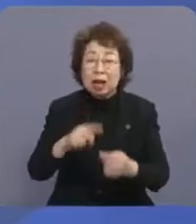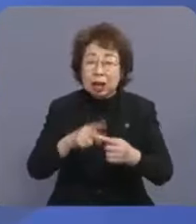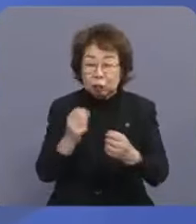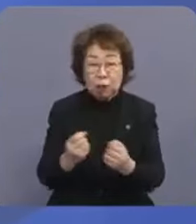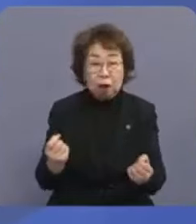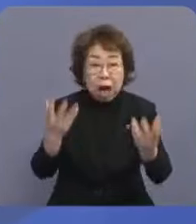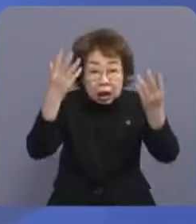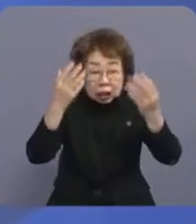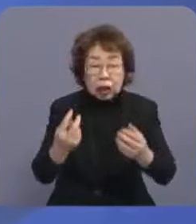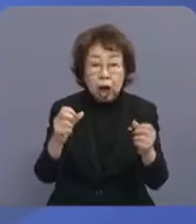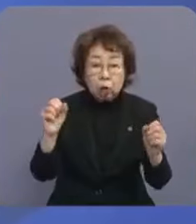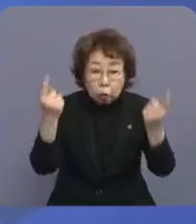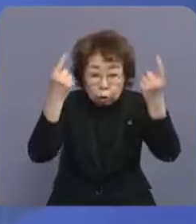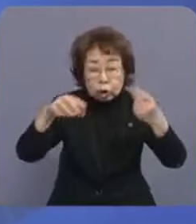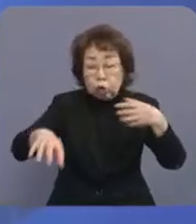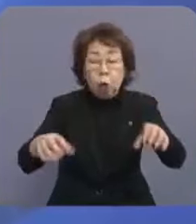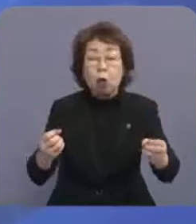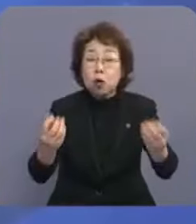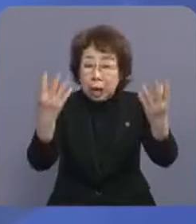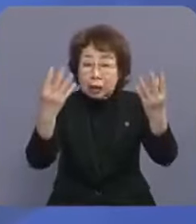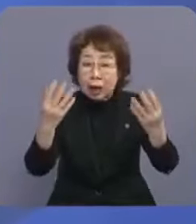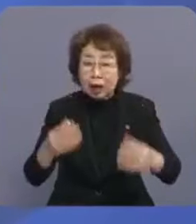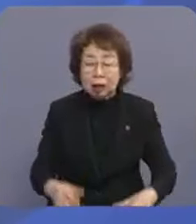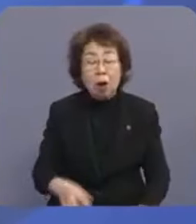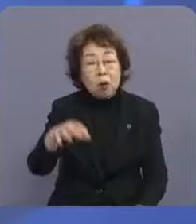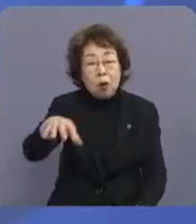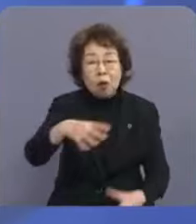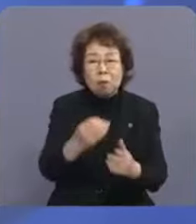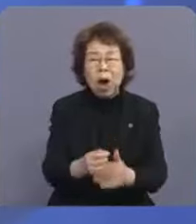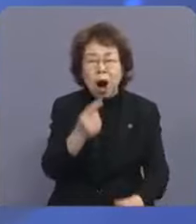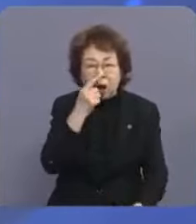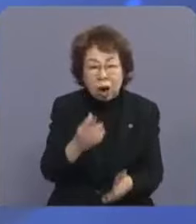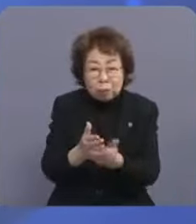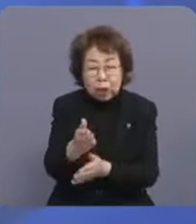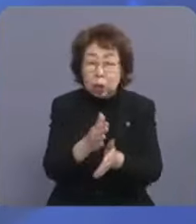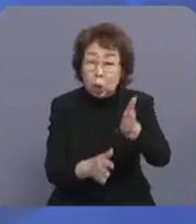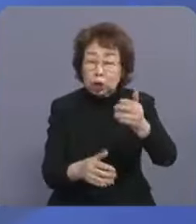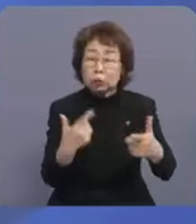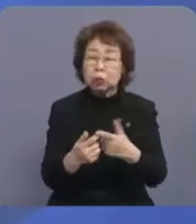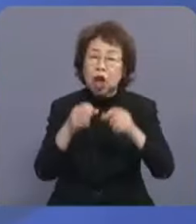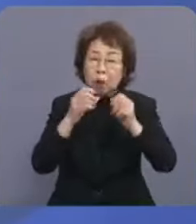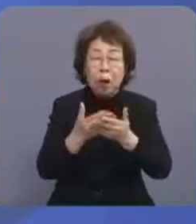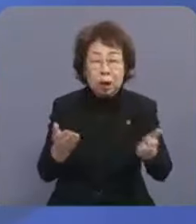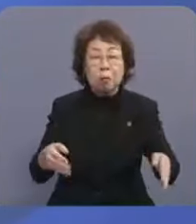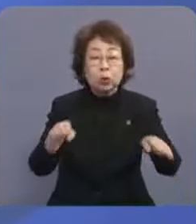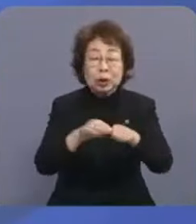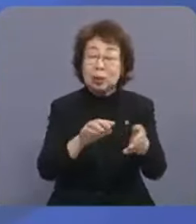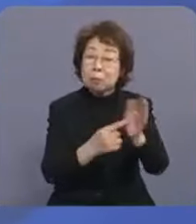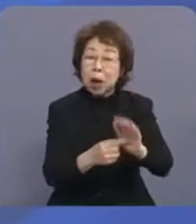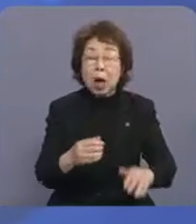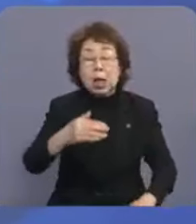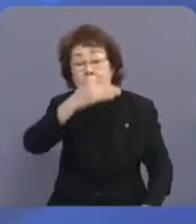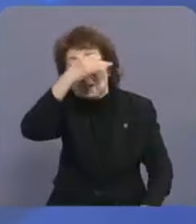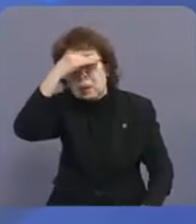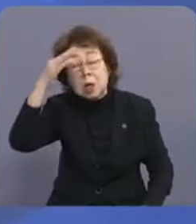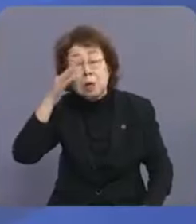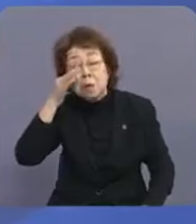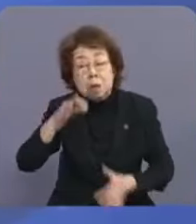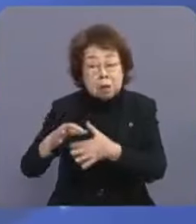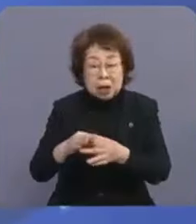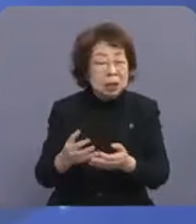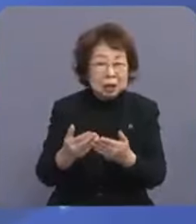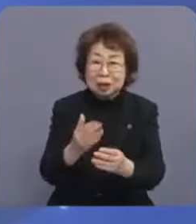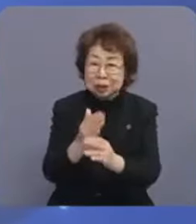행사가 부산에서 동시에 열렸습니다. 행사장에는 커피 도시 부산을 소개하는 홍보 부스도 마련돼 관람객들의 관심을